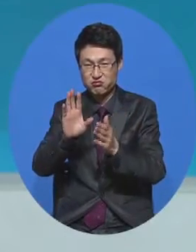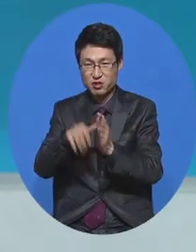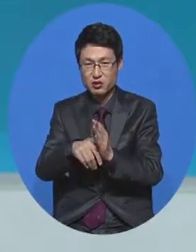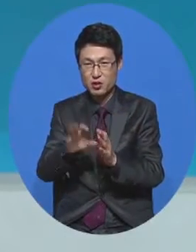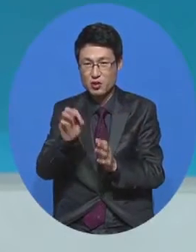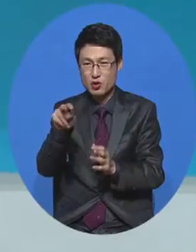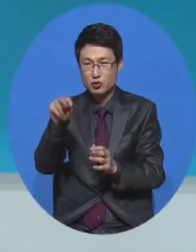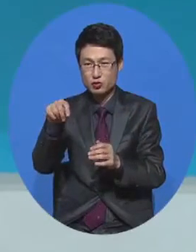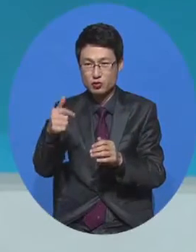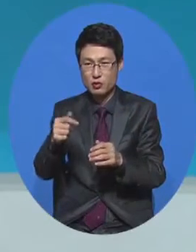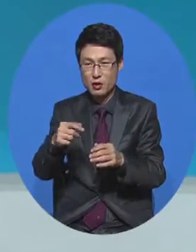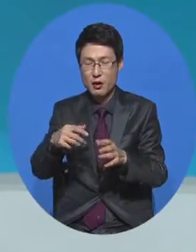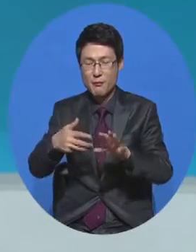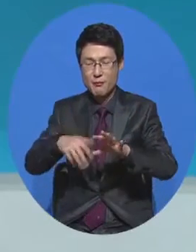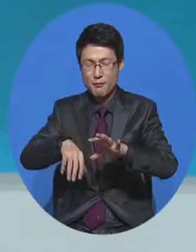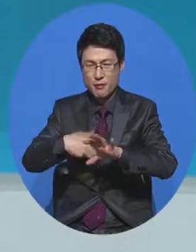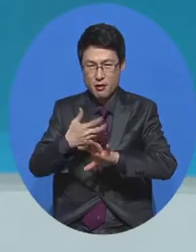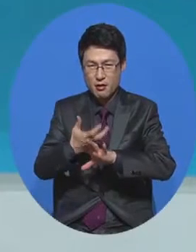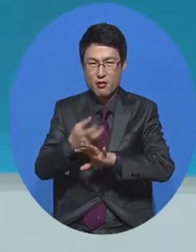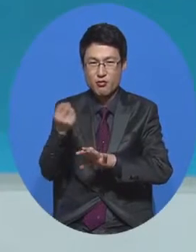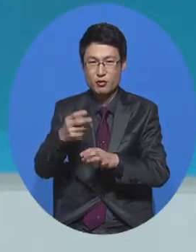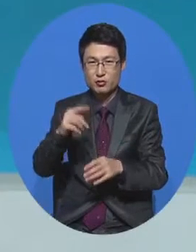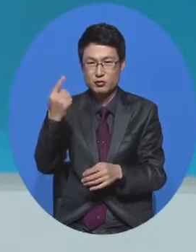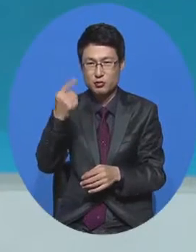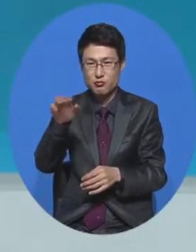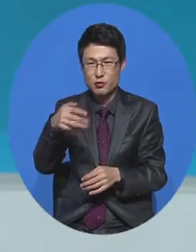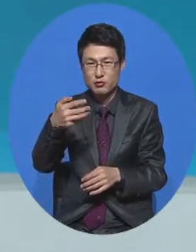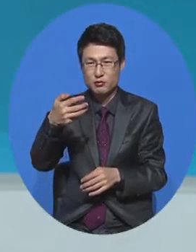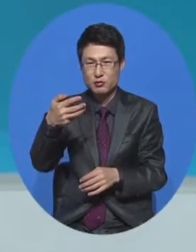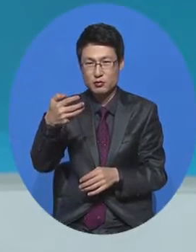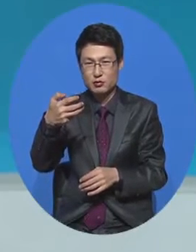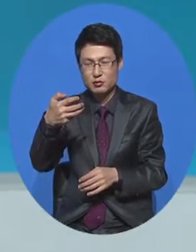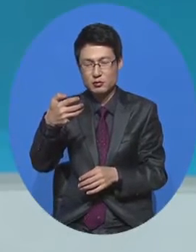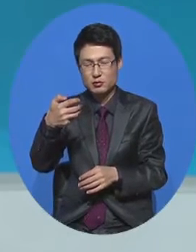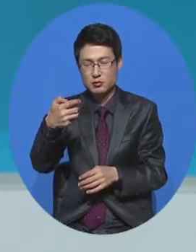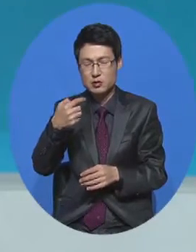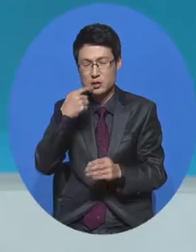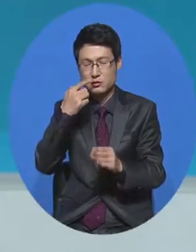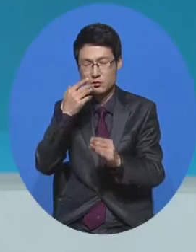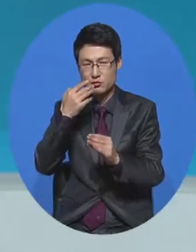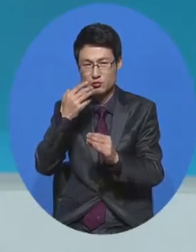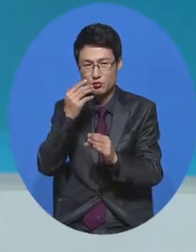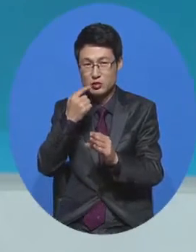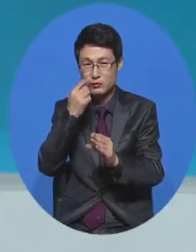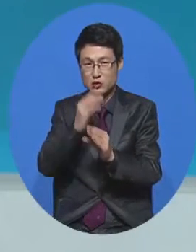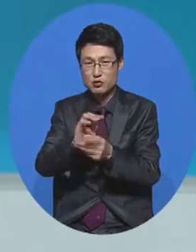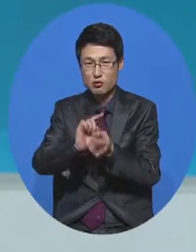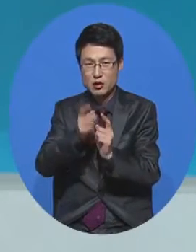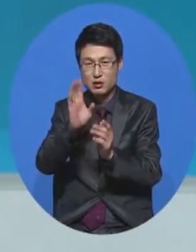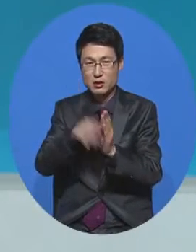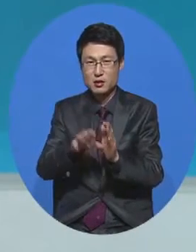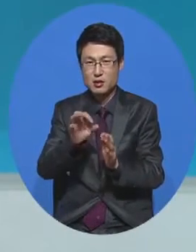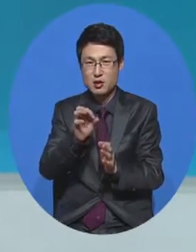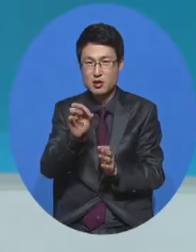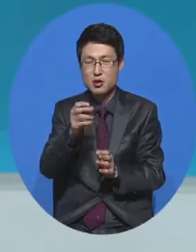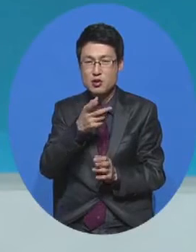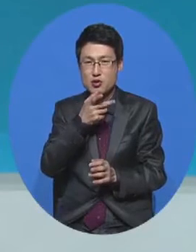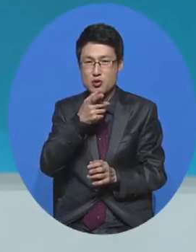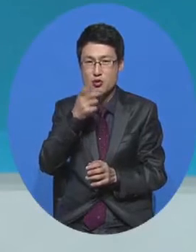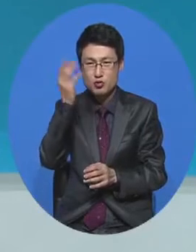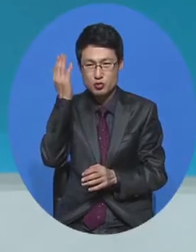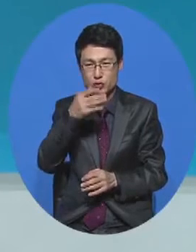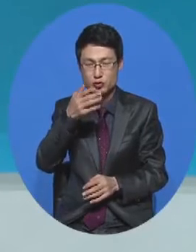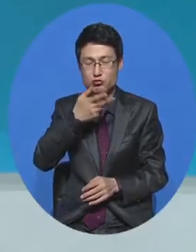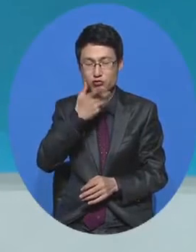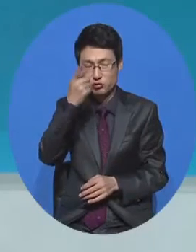요것은 반란이라고 1996년 민주화 시대에 들어와서 이제 여수 순천 11